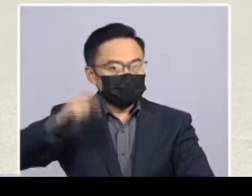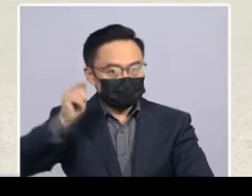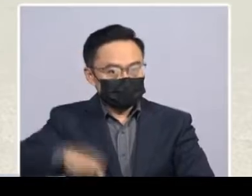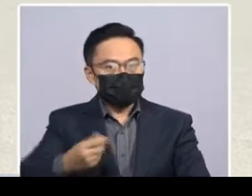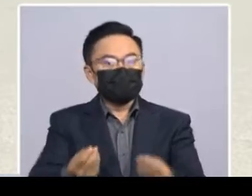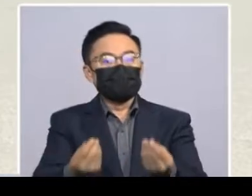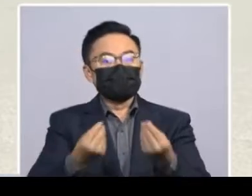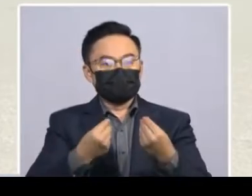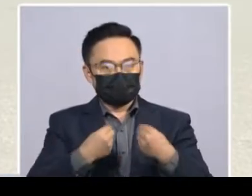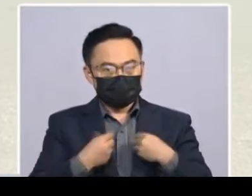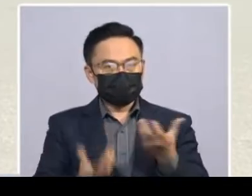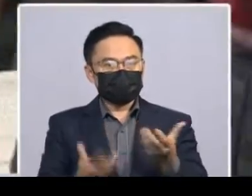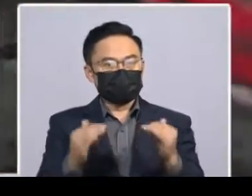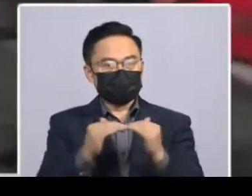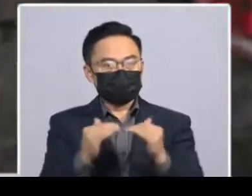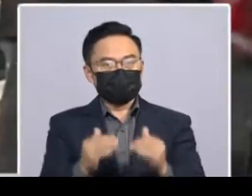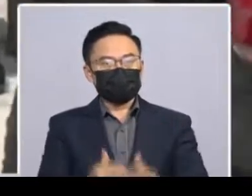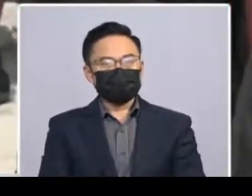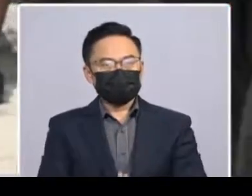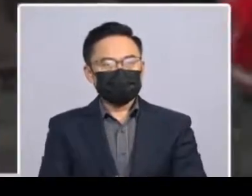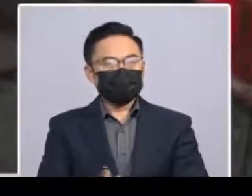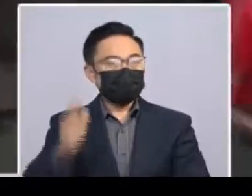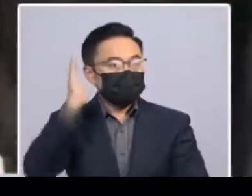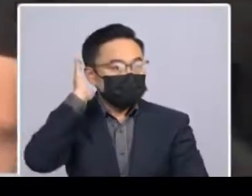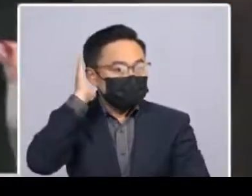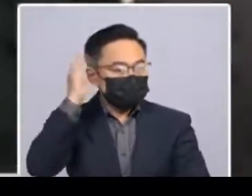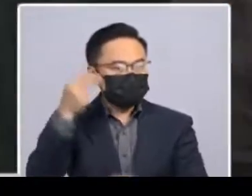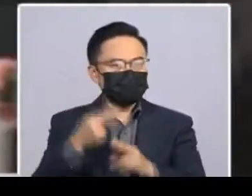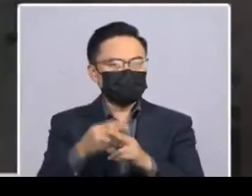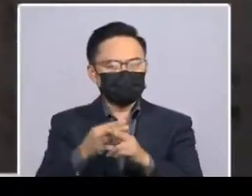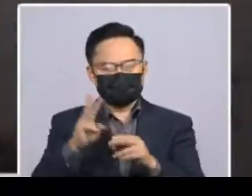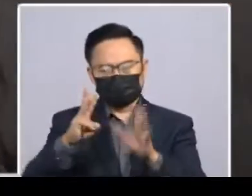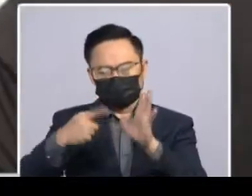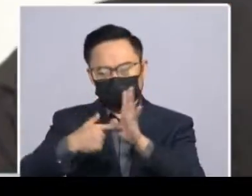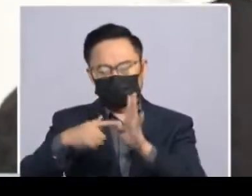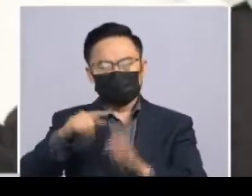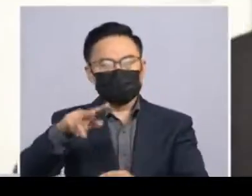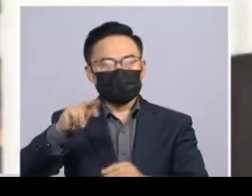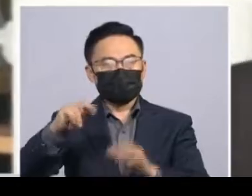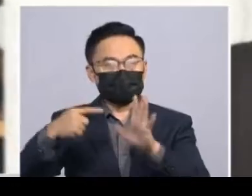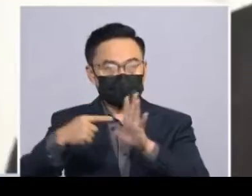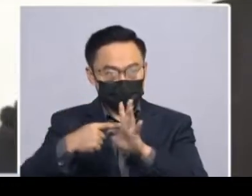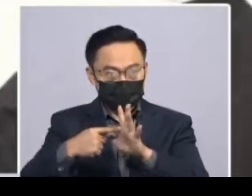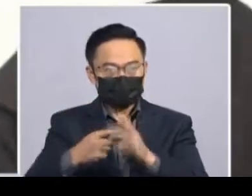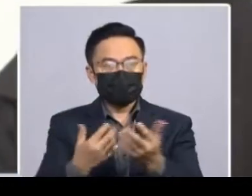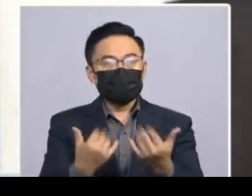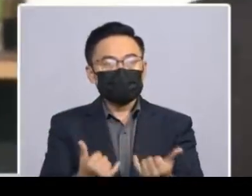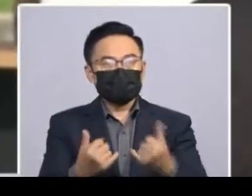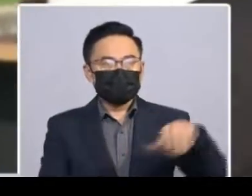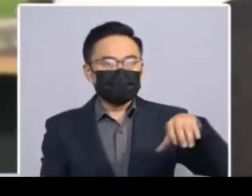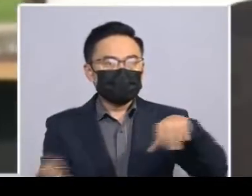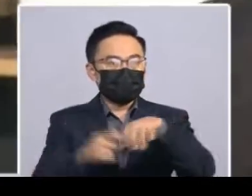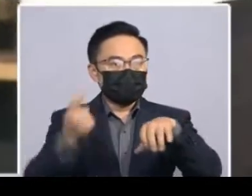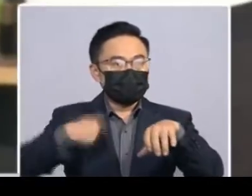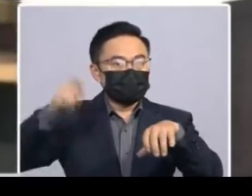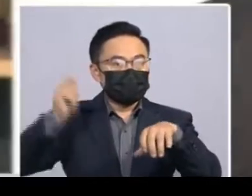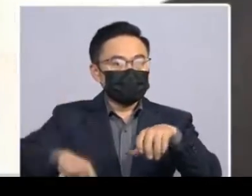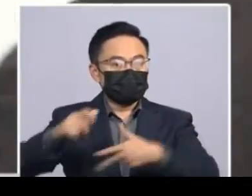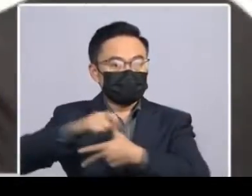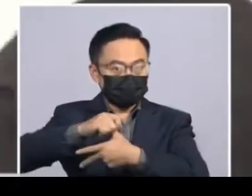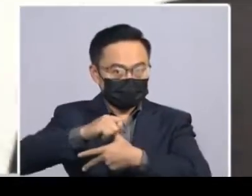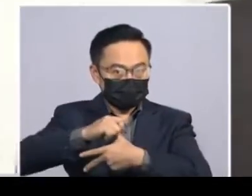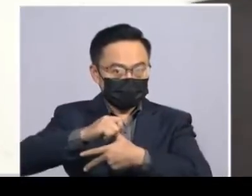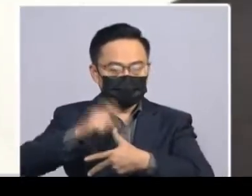เปลี่ยนไปค่ะนายวัฒนาเมืองสุขนะคะก็ได้เดินออกมาจากศาลฎีกาค่ะซึ่ง